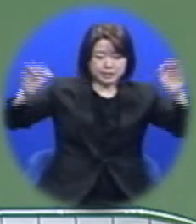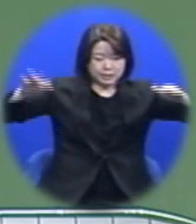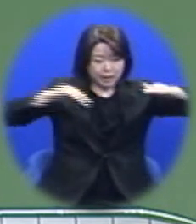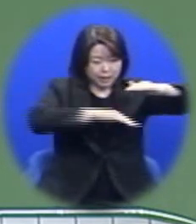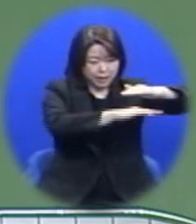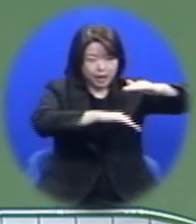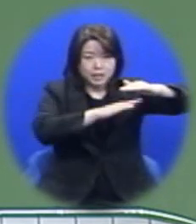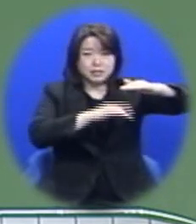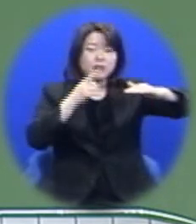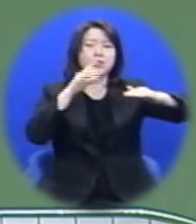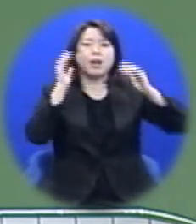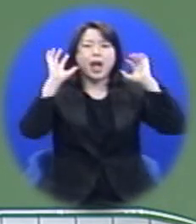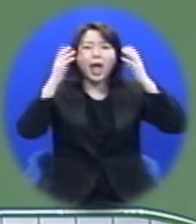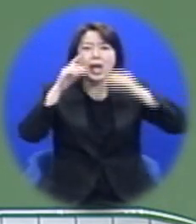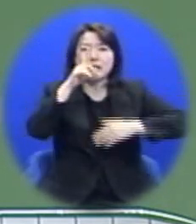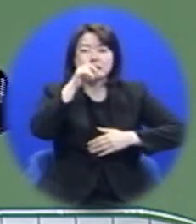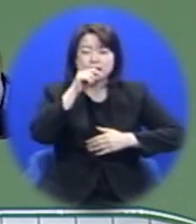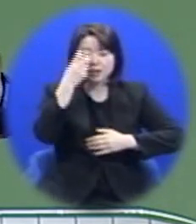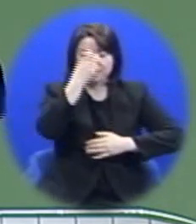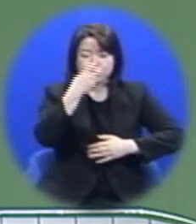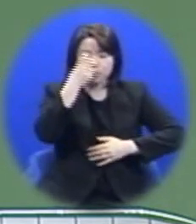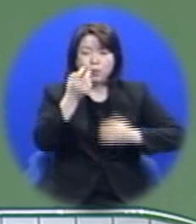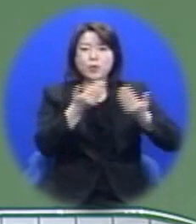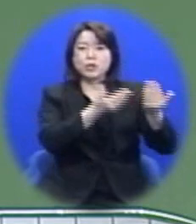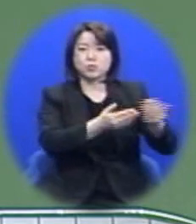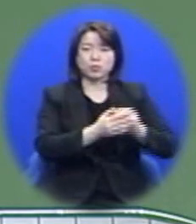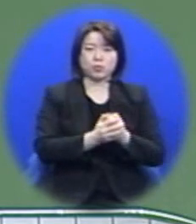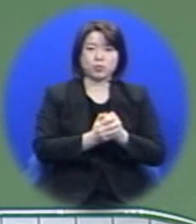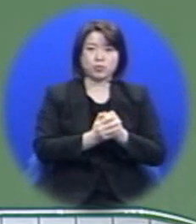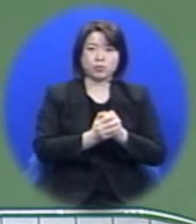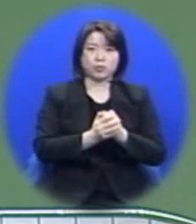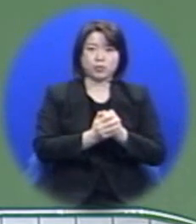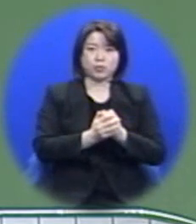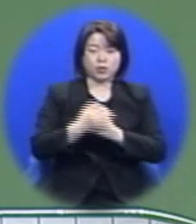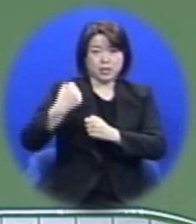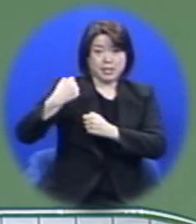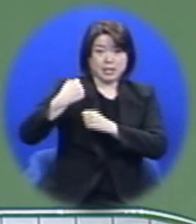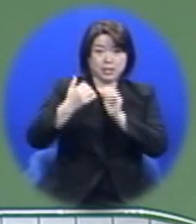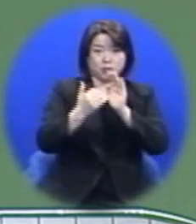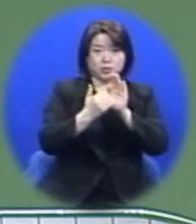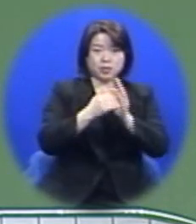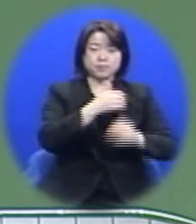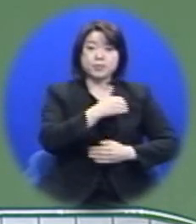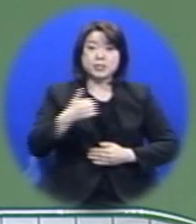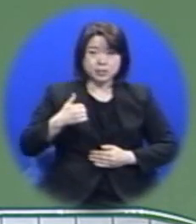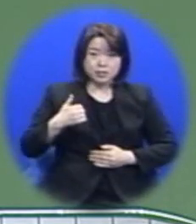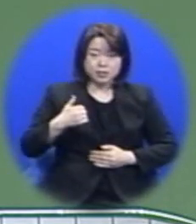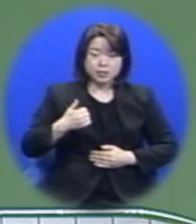지켜냅니다. 요새는 든든하지만 어미새는 푸근합니다.